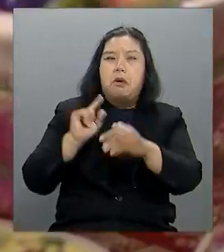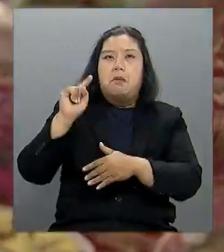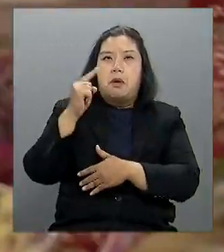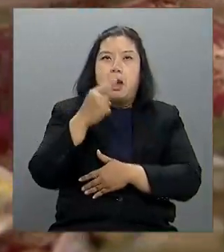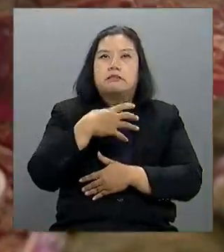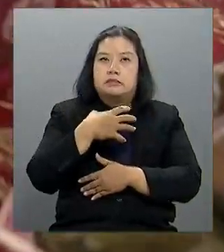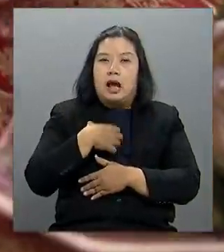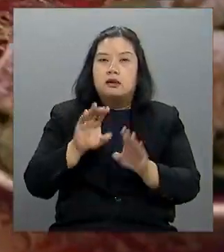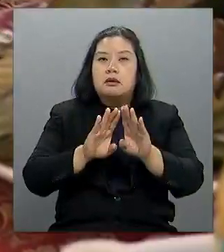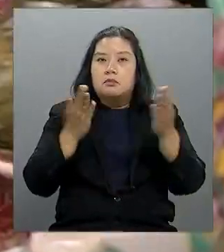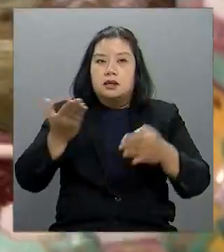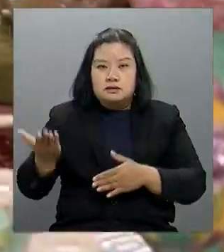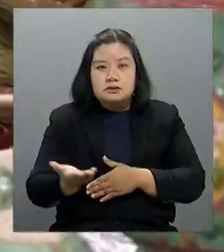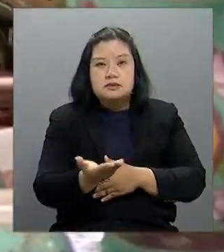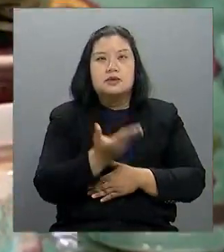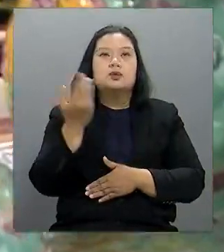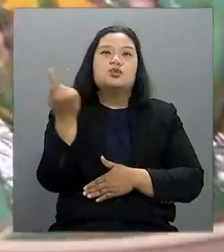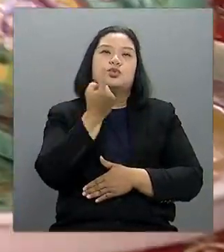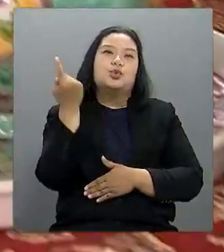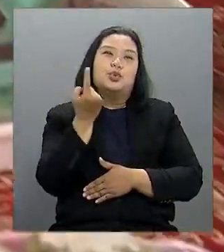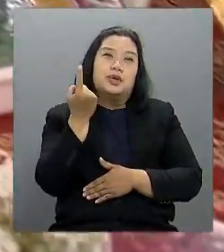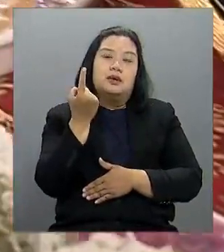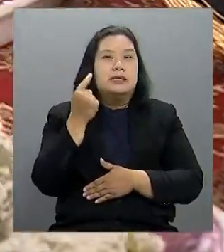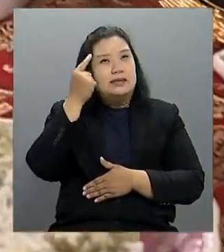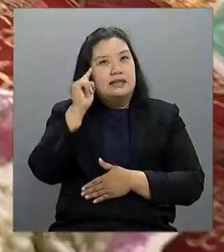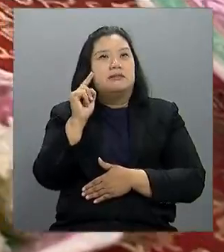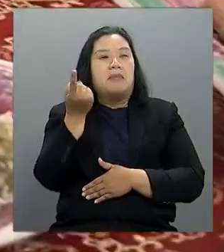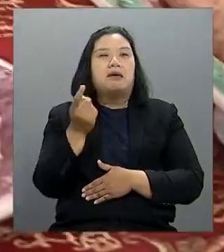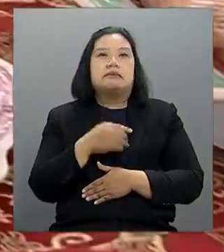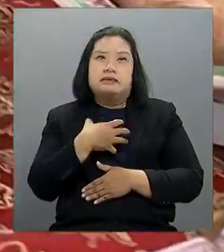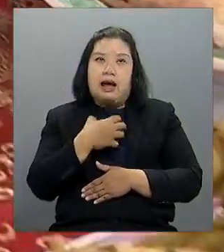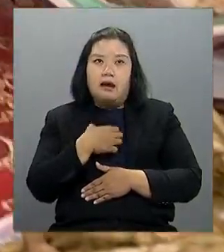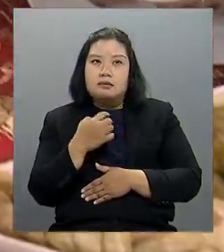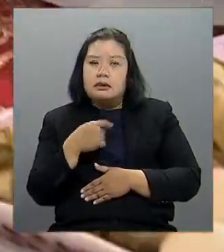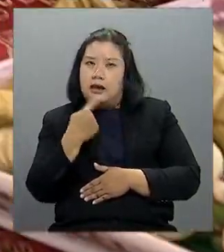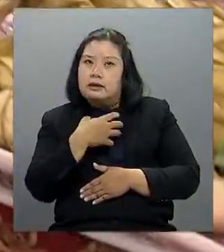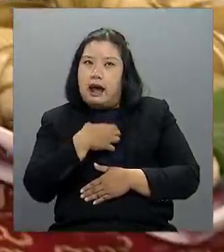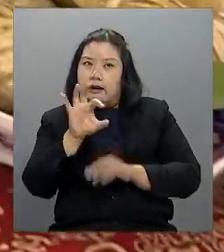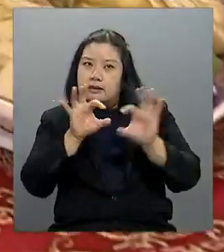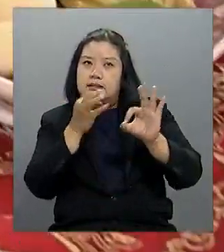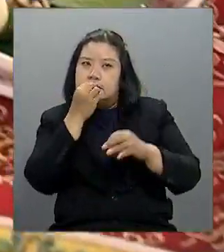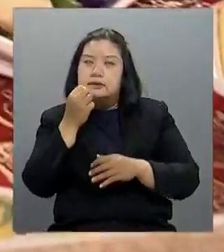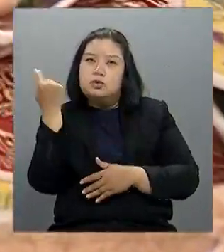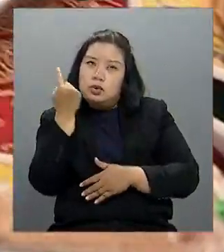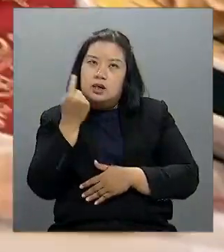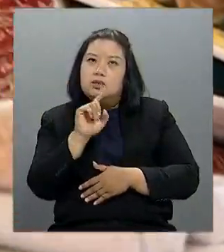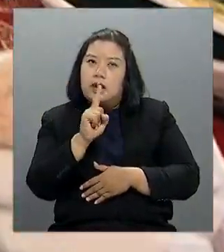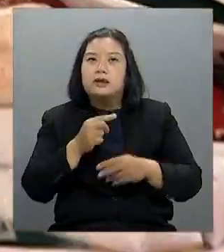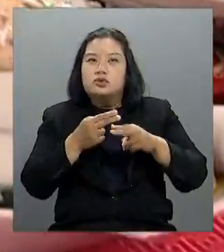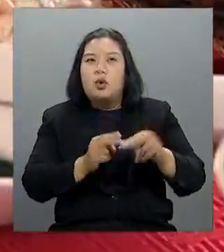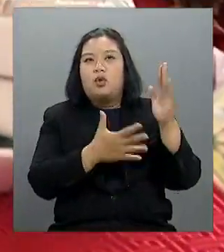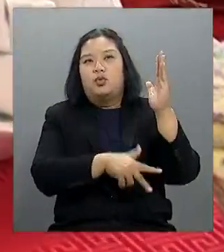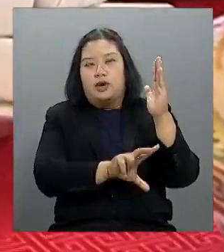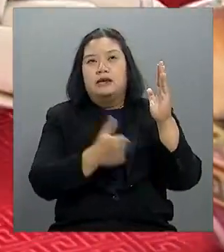ที่ยวนะครับซึ่งจะเป็นทางเลือกใหม่ให้กับนักท่องเที่ยวที่มาภูเก็ตนะครับจะได้ประสบการณ์ให